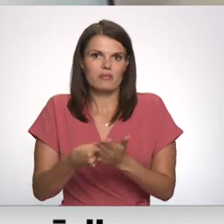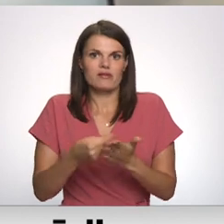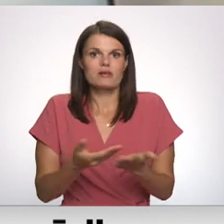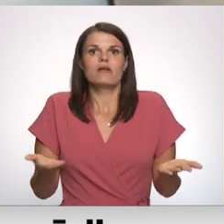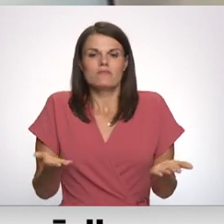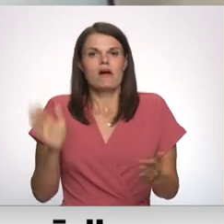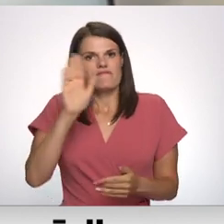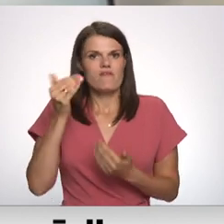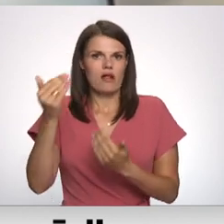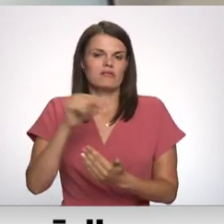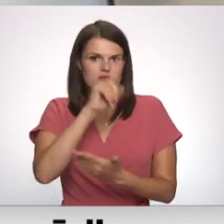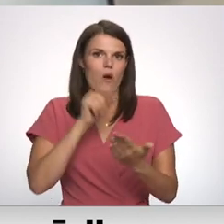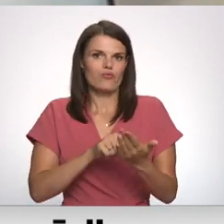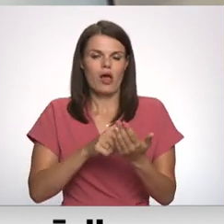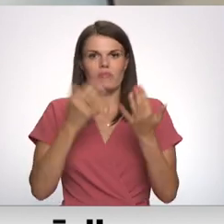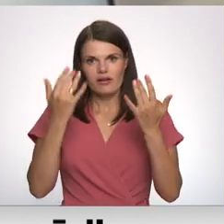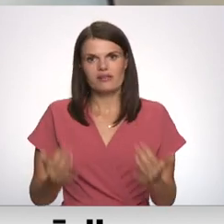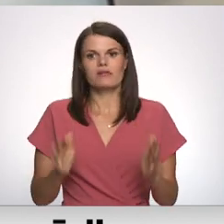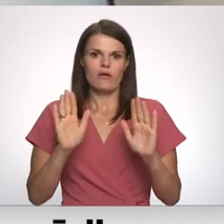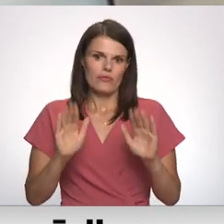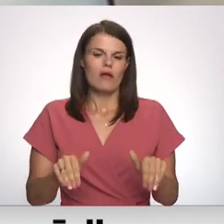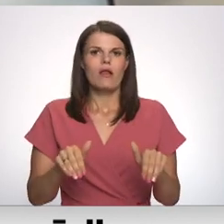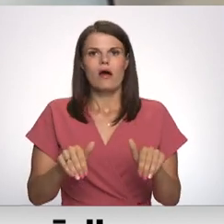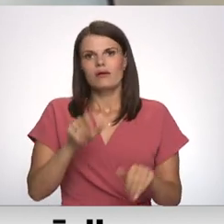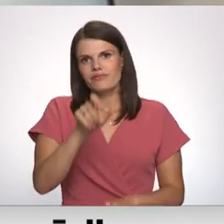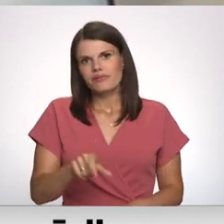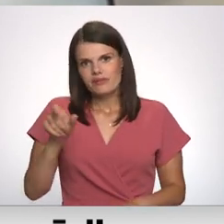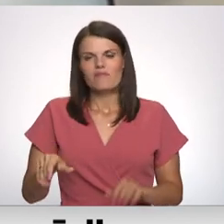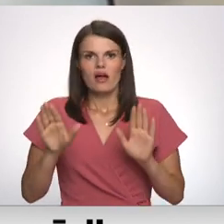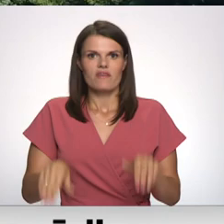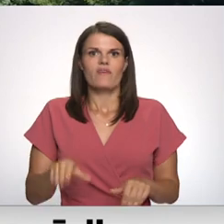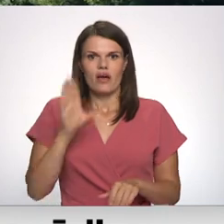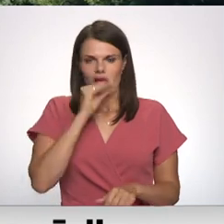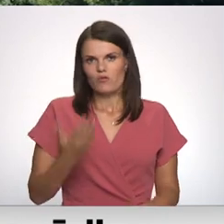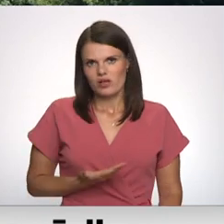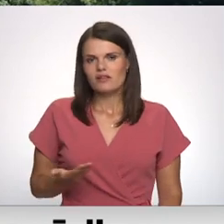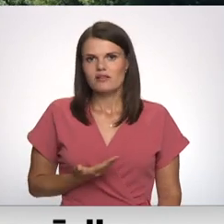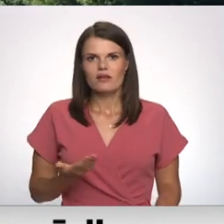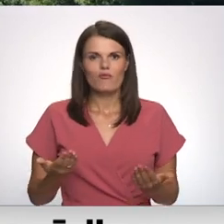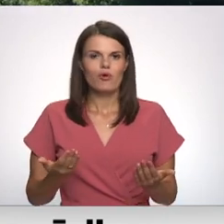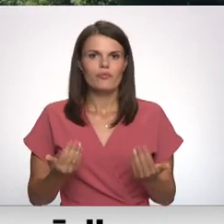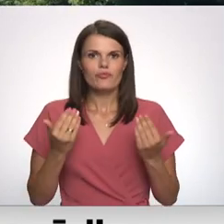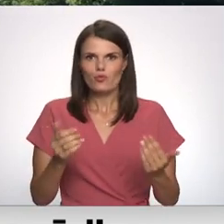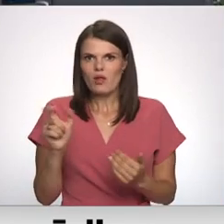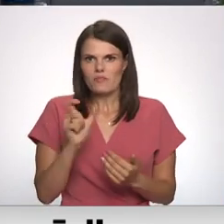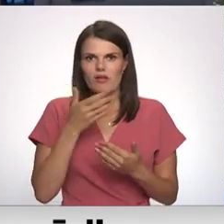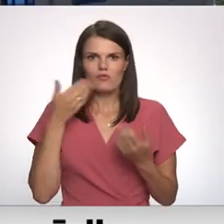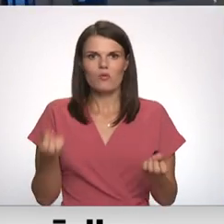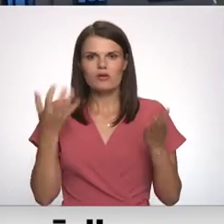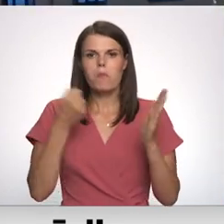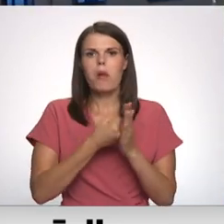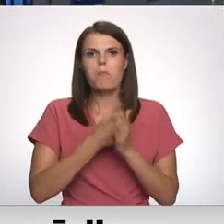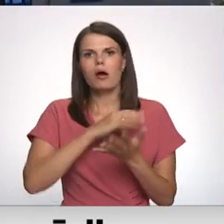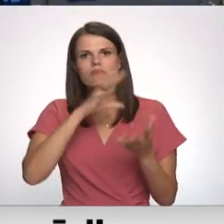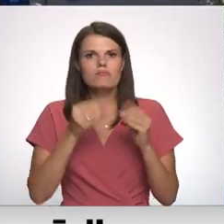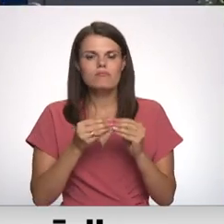tas ir valsts jautājums to risināt un tā, lai, teiksim, tā, tie iedzīvotāji izdzīvotu. Jāatzīmē, ka šobrīd nav skaidrības par pabalstu